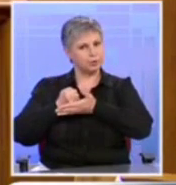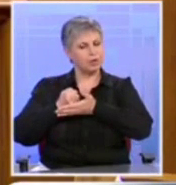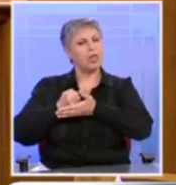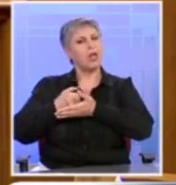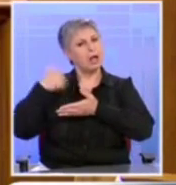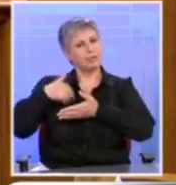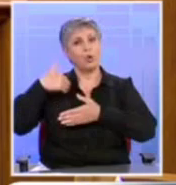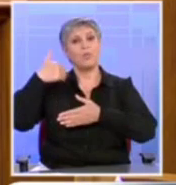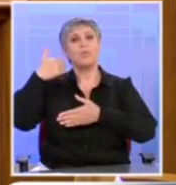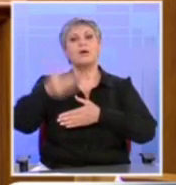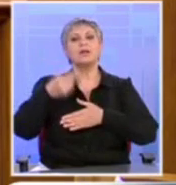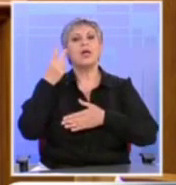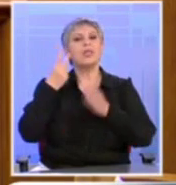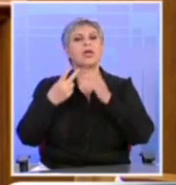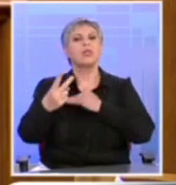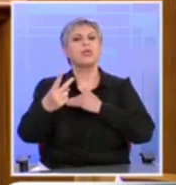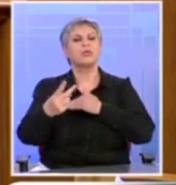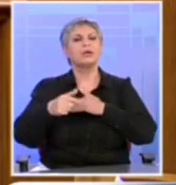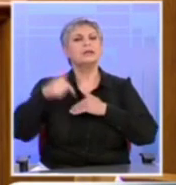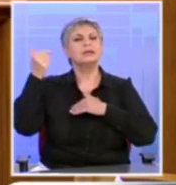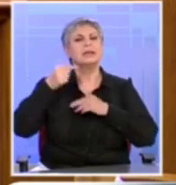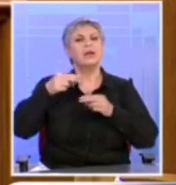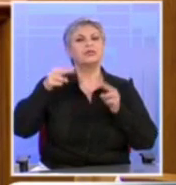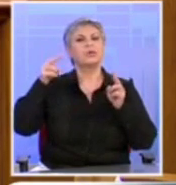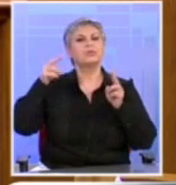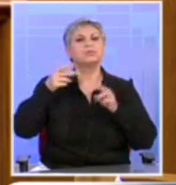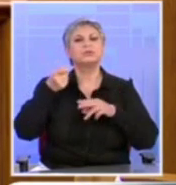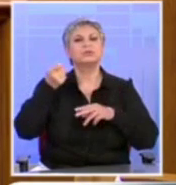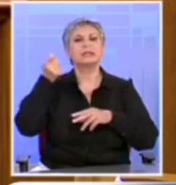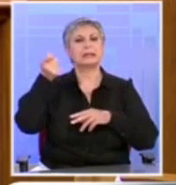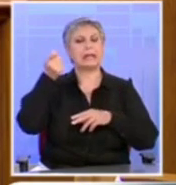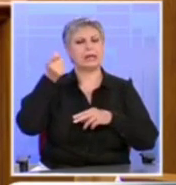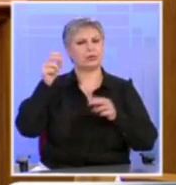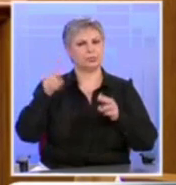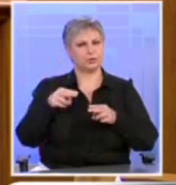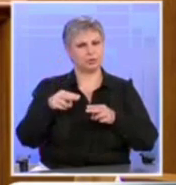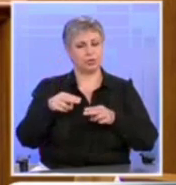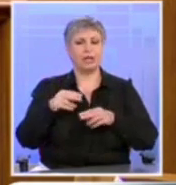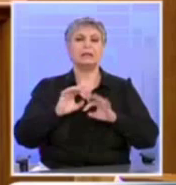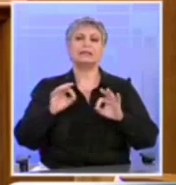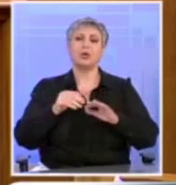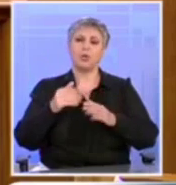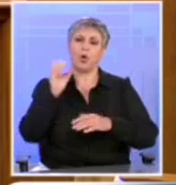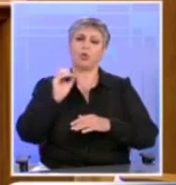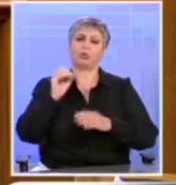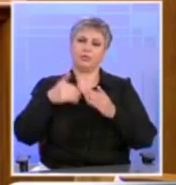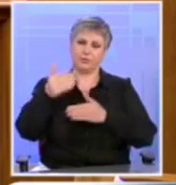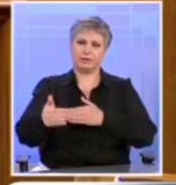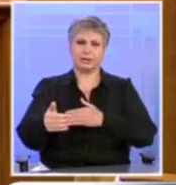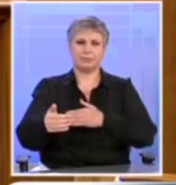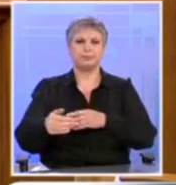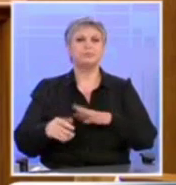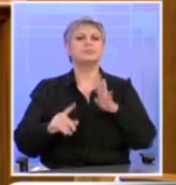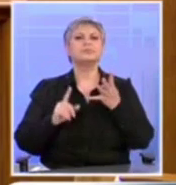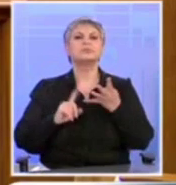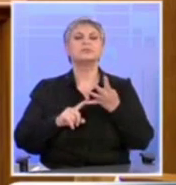και προοπτικά πολύ σύντομα τον Οκτώβριο. Τέταρτος άξονας, ανάπτυξη.